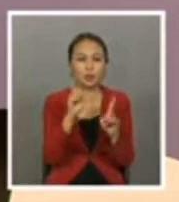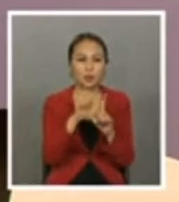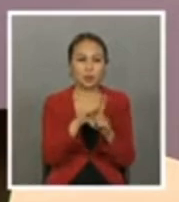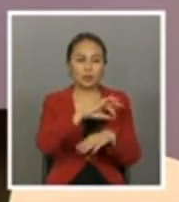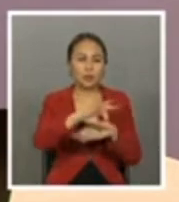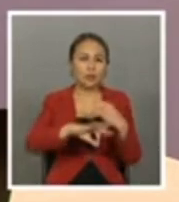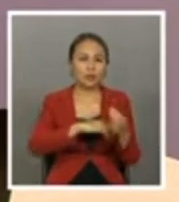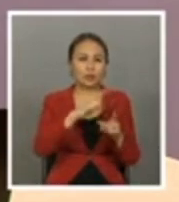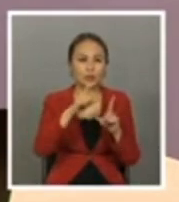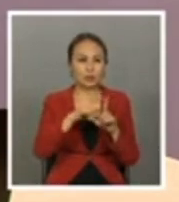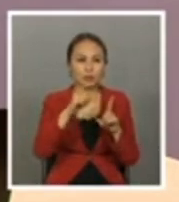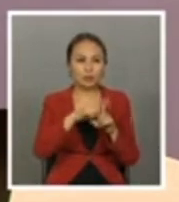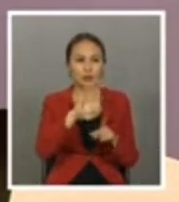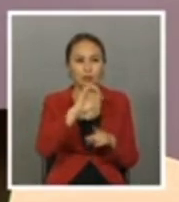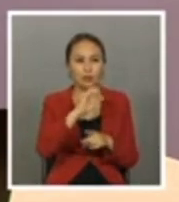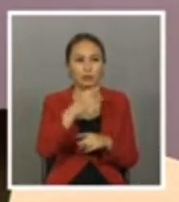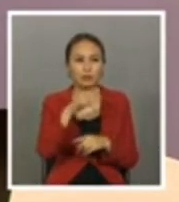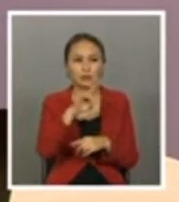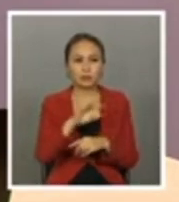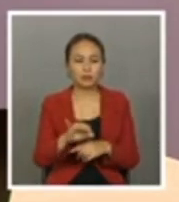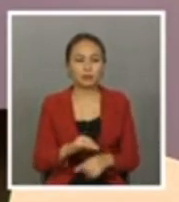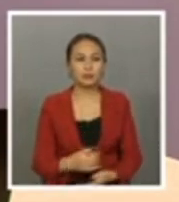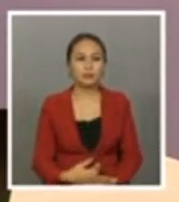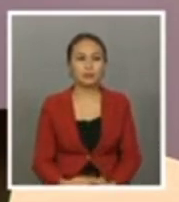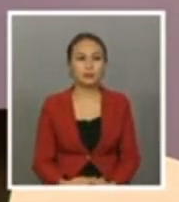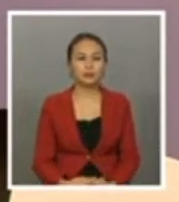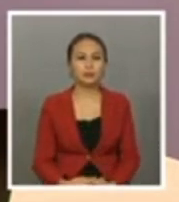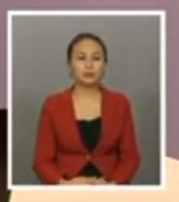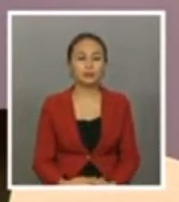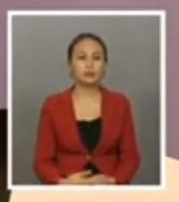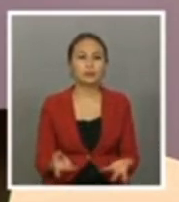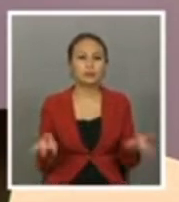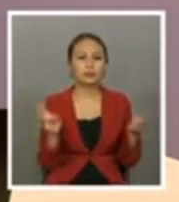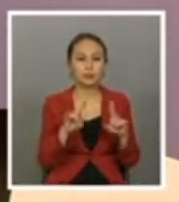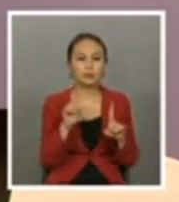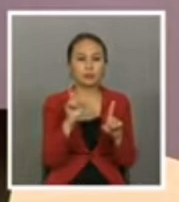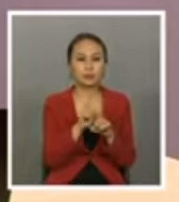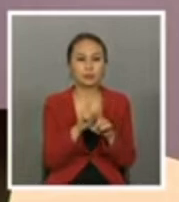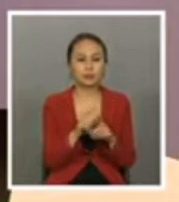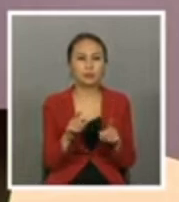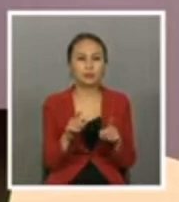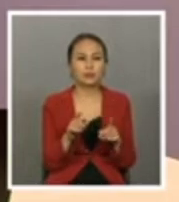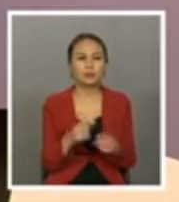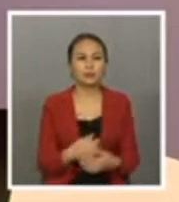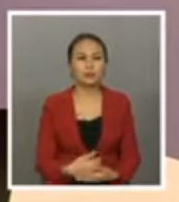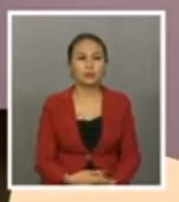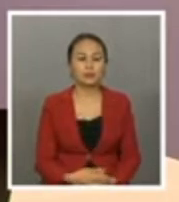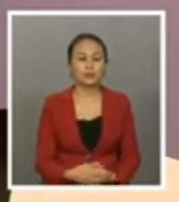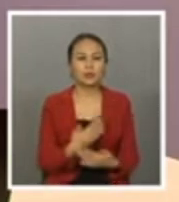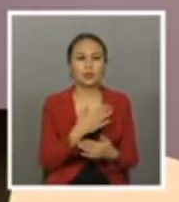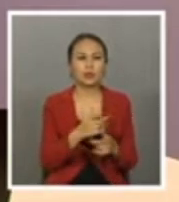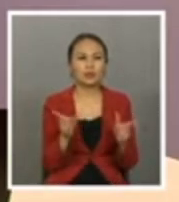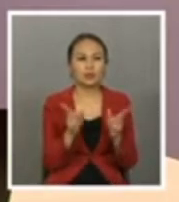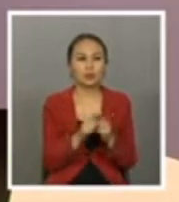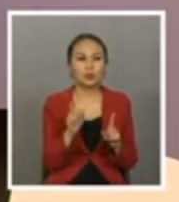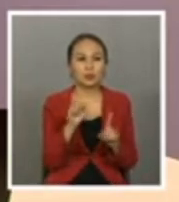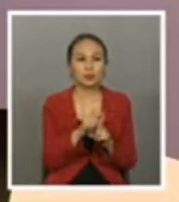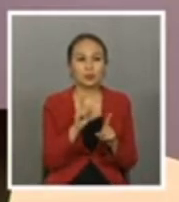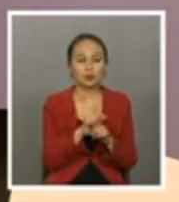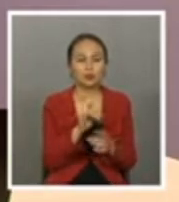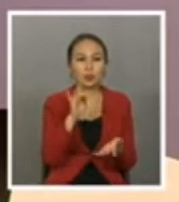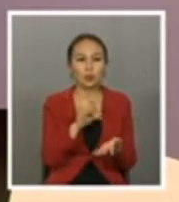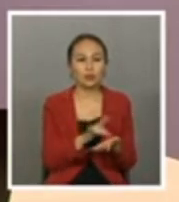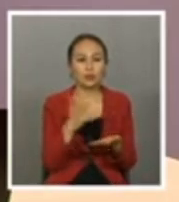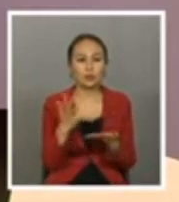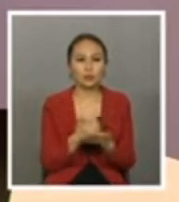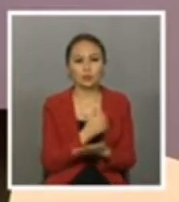сөз егінді. Қалған сөздер түбірлес сөздер. Енді түбірлес сөздердің ортақ түбірін